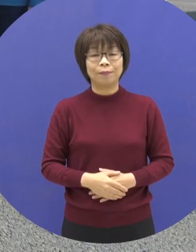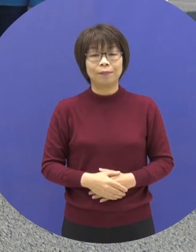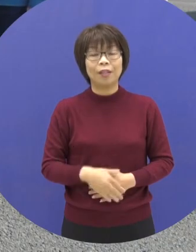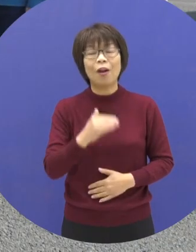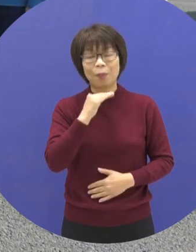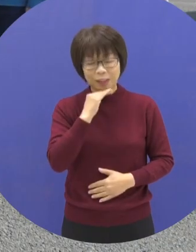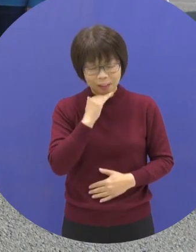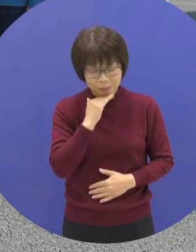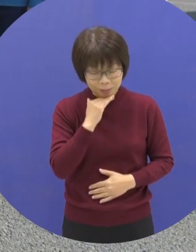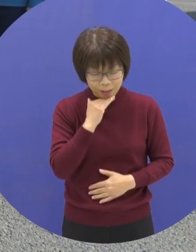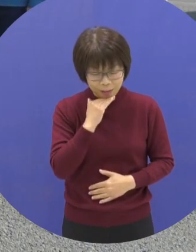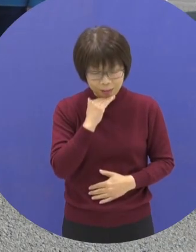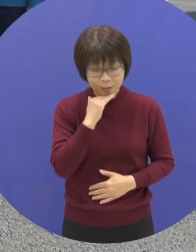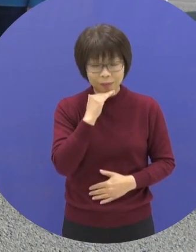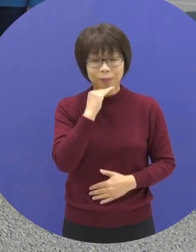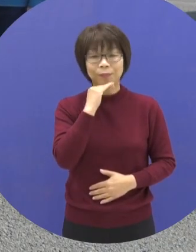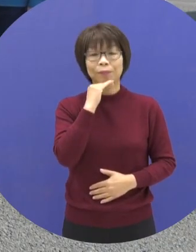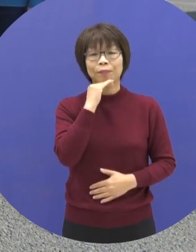アマチュアな